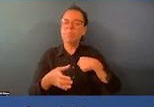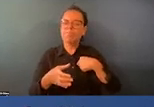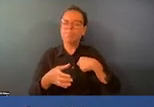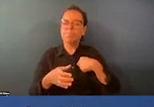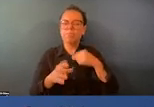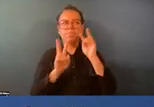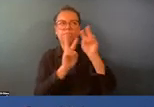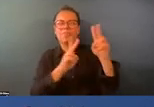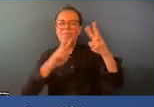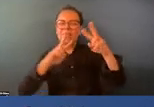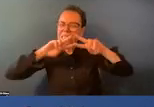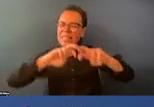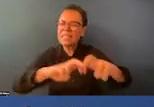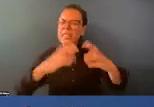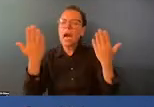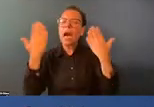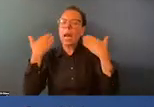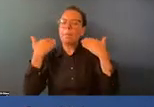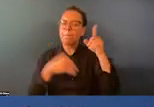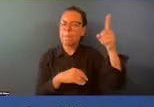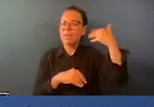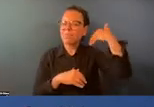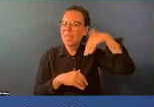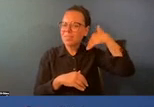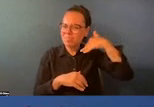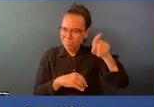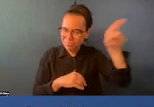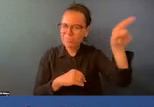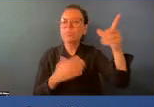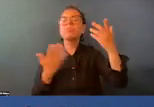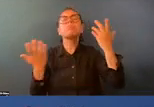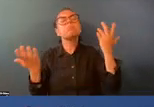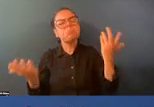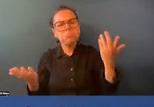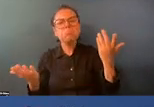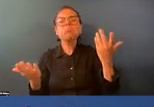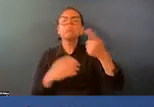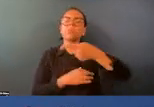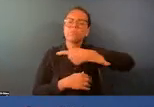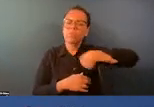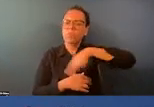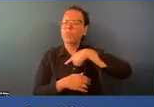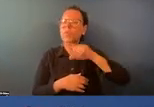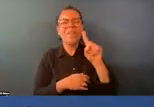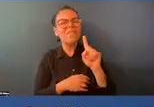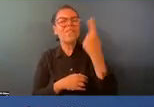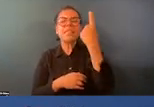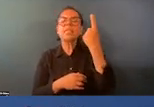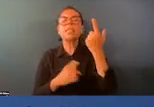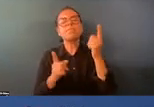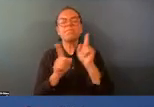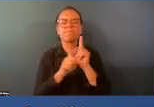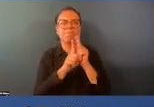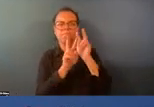и обязанности которой входят не только предупреждение населения о надвигающихся опасных